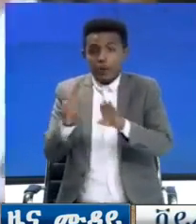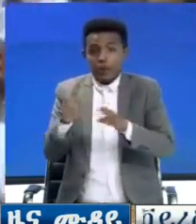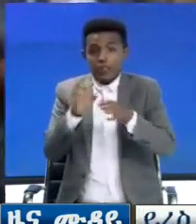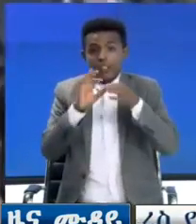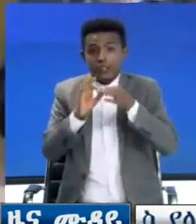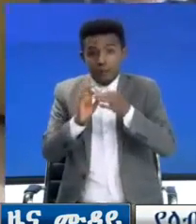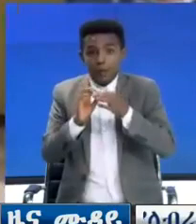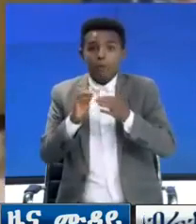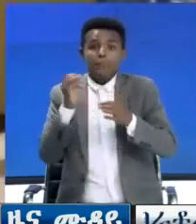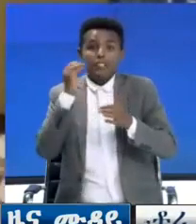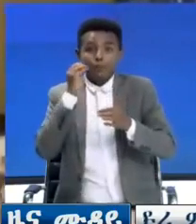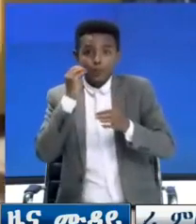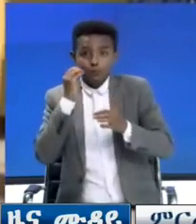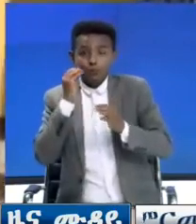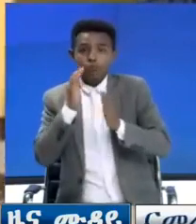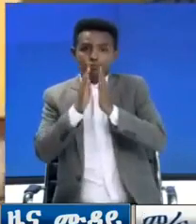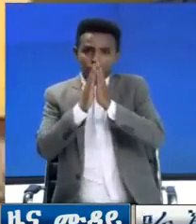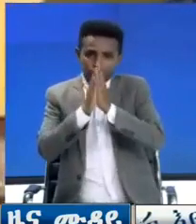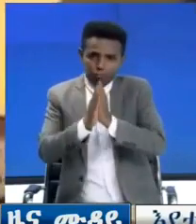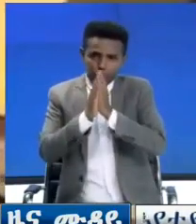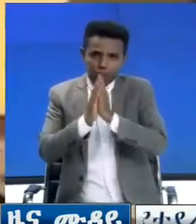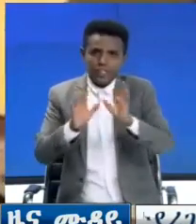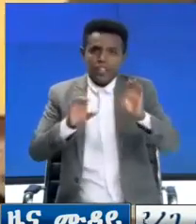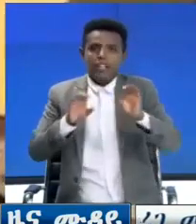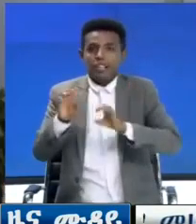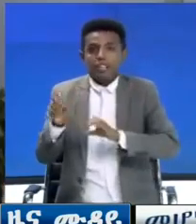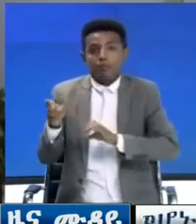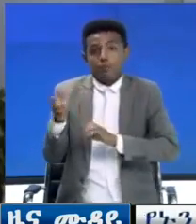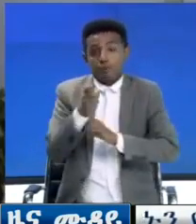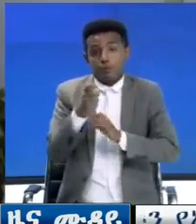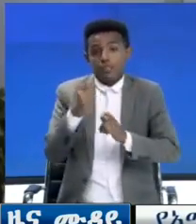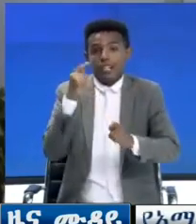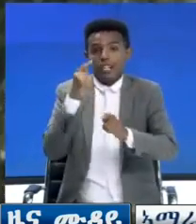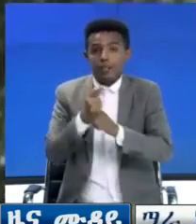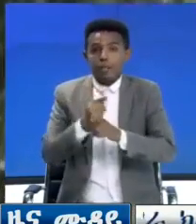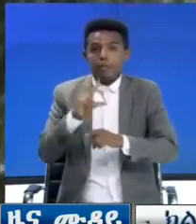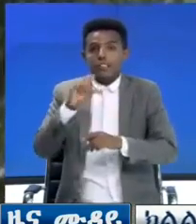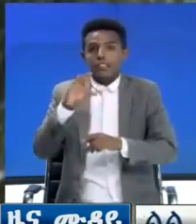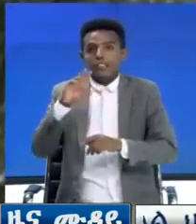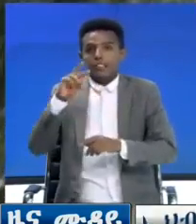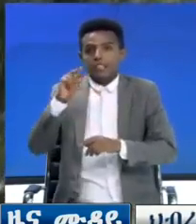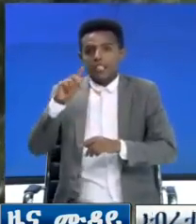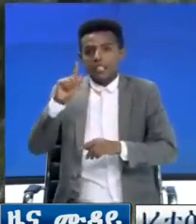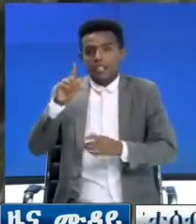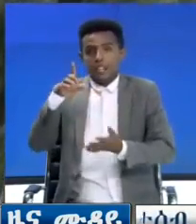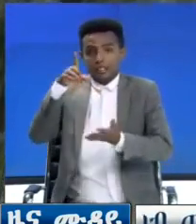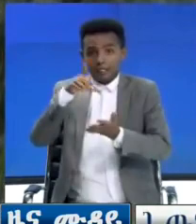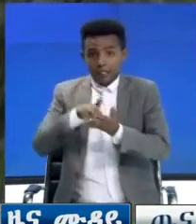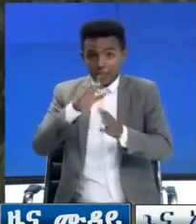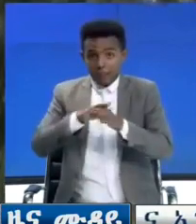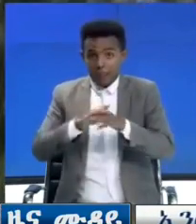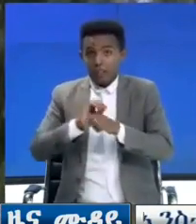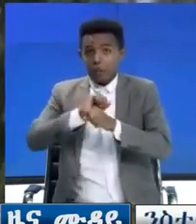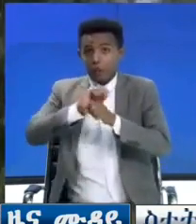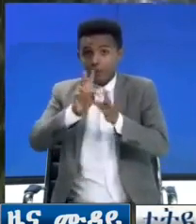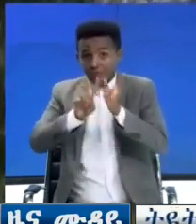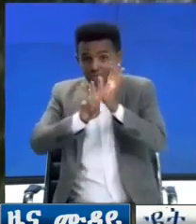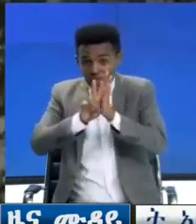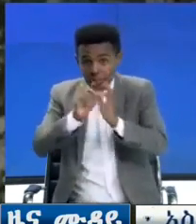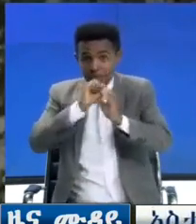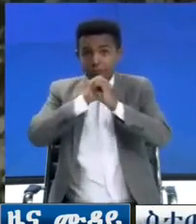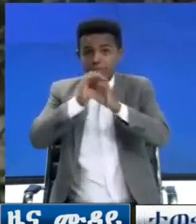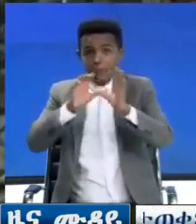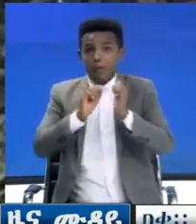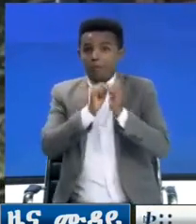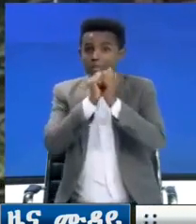በየቤቱ ስግደትን እያደረጉ እንደሚገኙ ነው ያረጋገጥ ነው። በብቸና ከተማ የኮሮና ቫይረስ ወረርሽኝን ለመከላከል በመስጊድ ውስጥ በጋራ